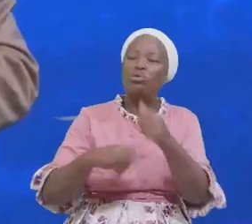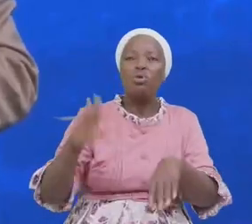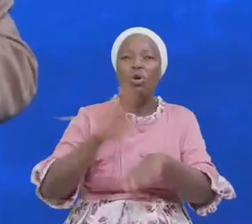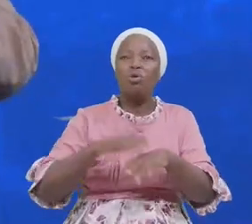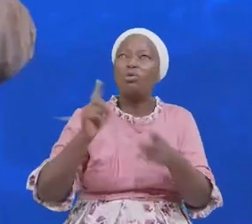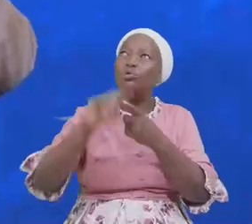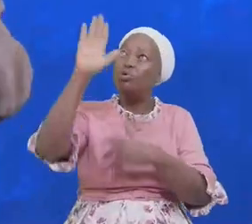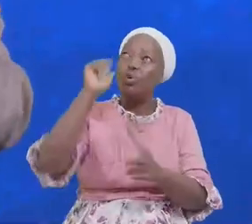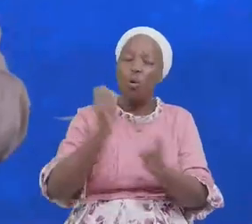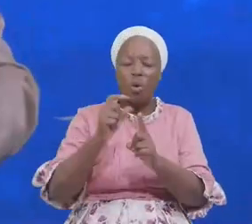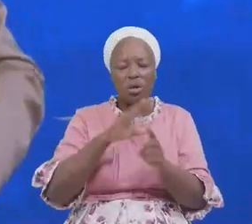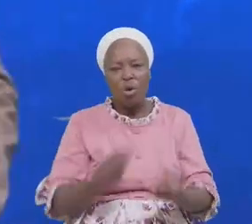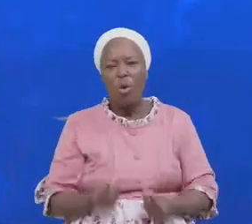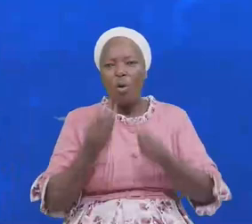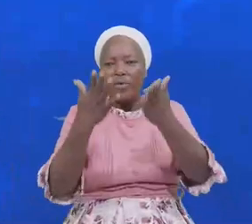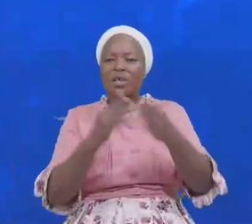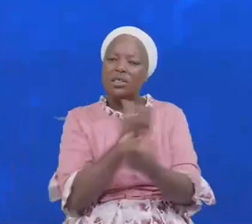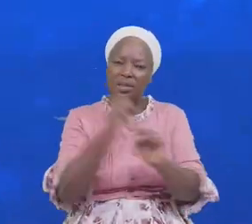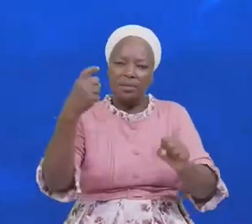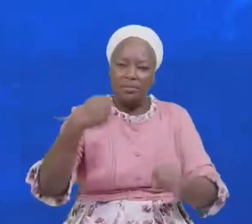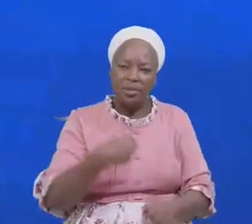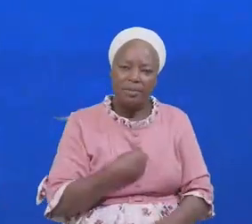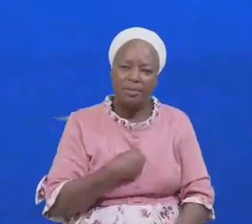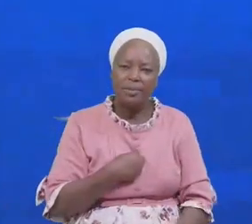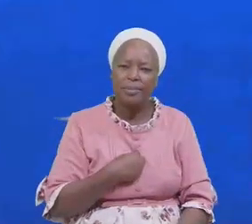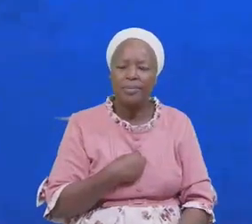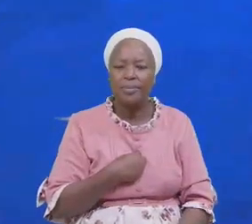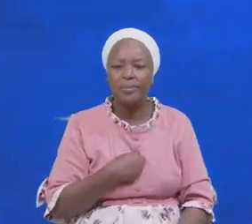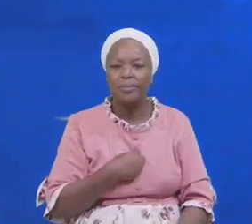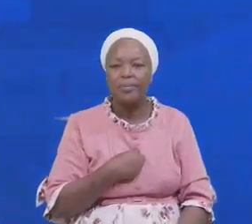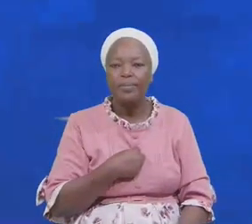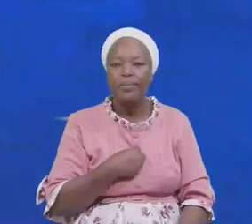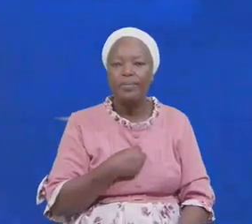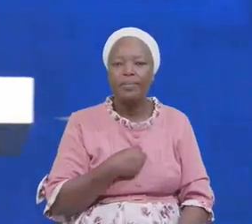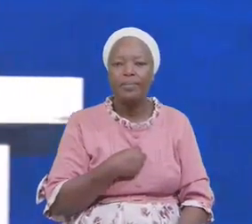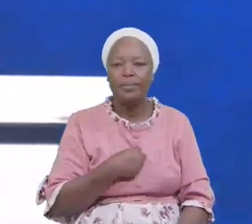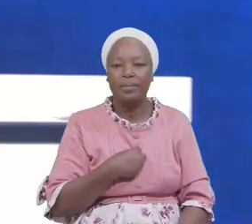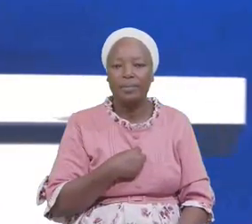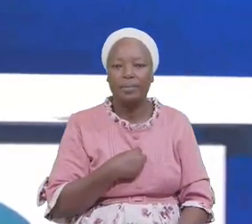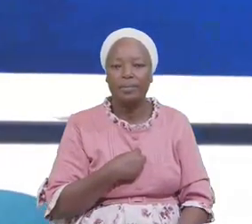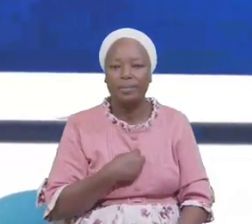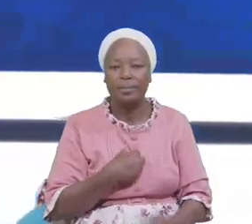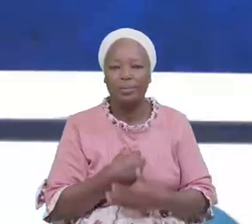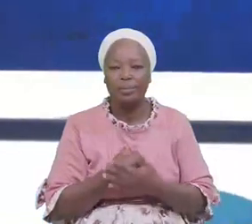je confesse, je m'attache à ton offre. Sauve-moi parce que j'en ai besoin.